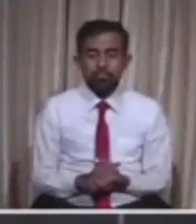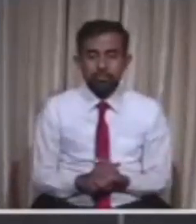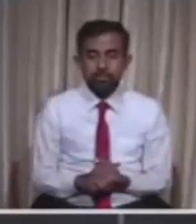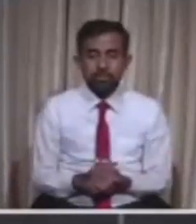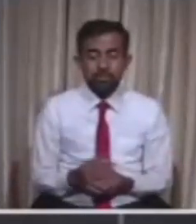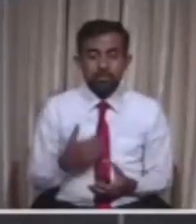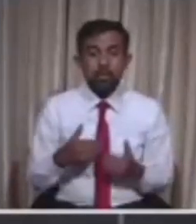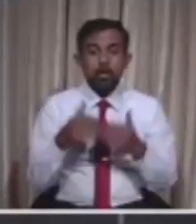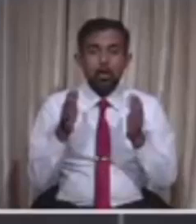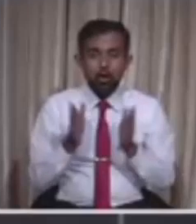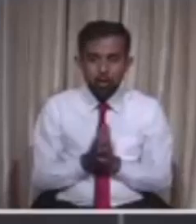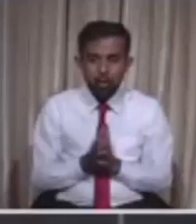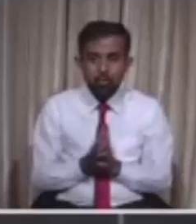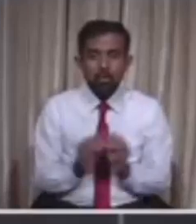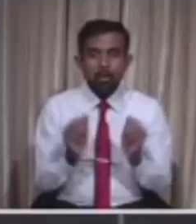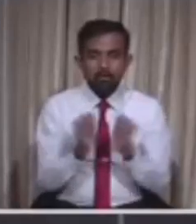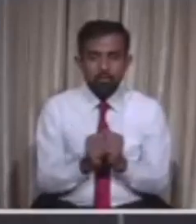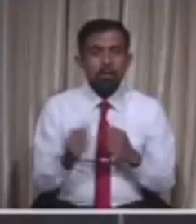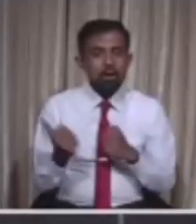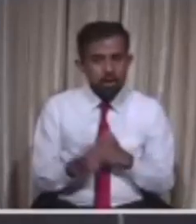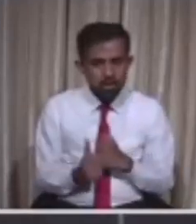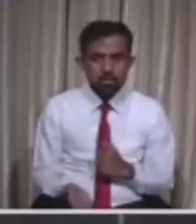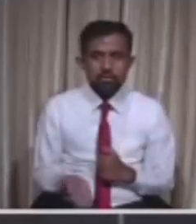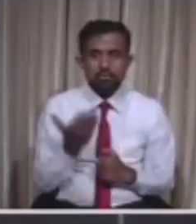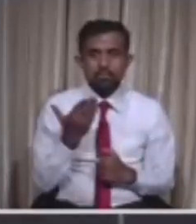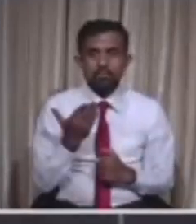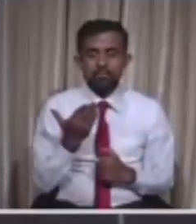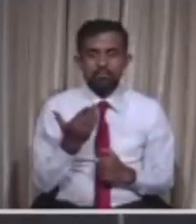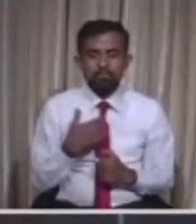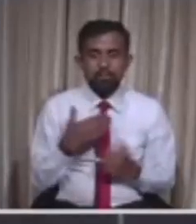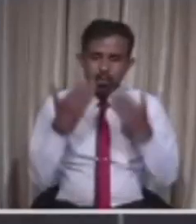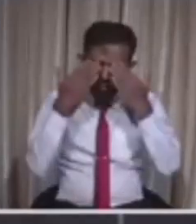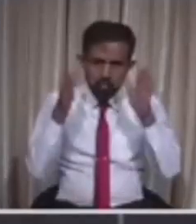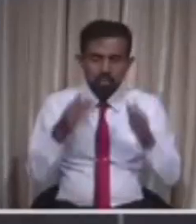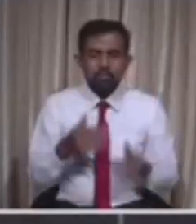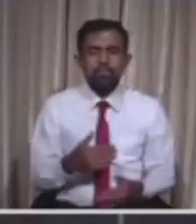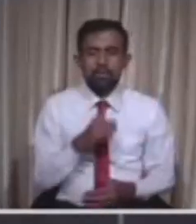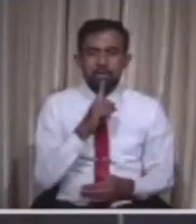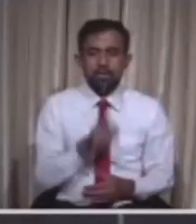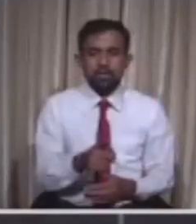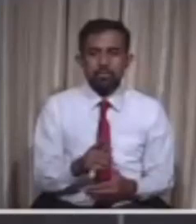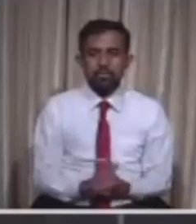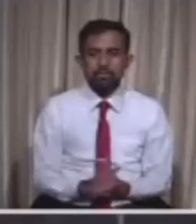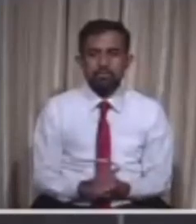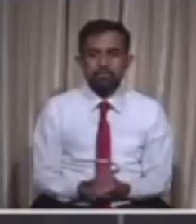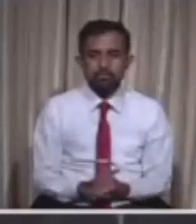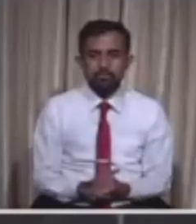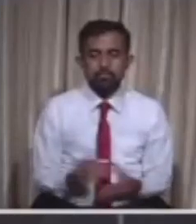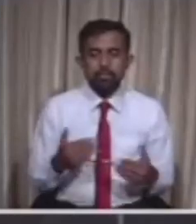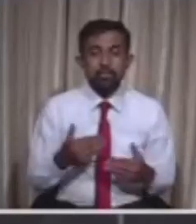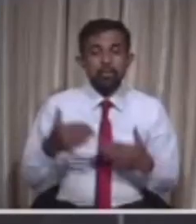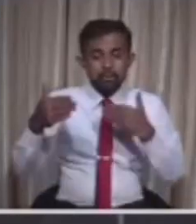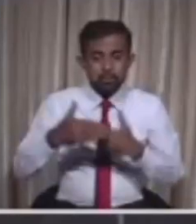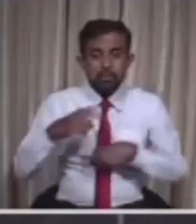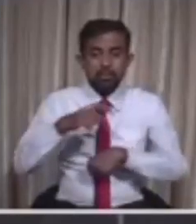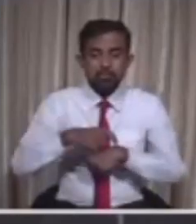අපි සර්වපාක්ෂික වැඩපිළිවෙලක් හදමු කතානායකතුමනි. මම අවංකව හදවතින් ඉල්ලන්නේ. අපි කෙටි කාලීන